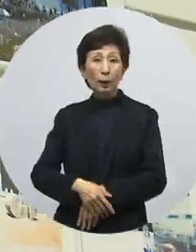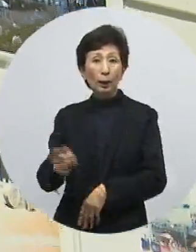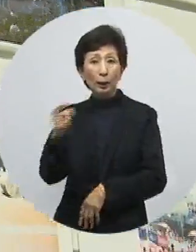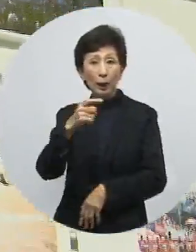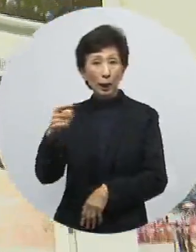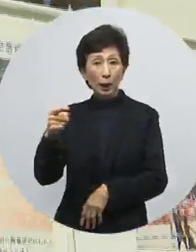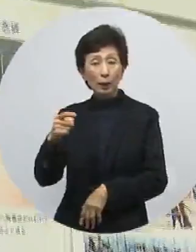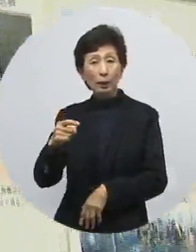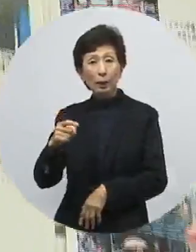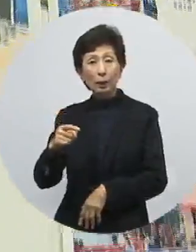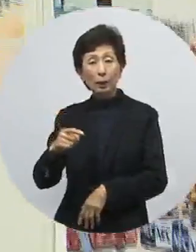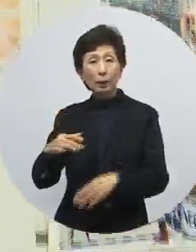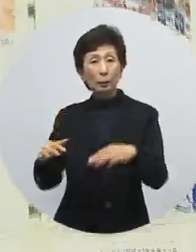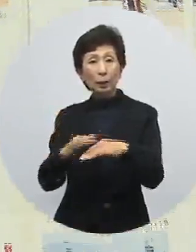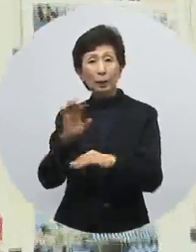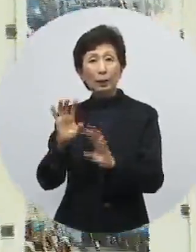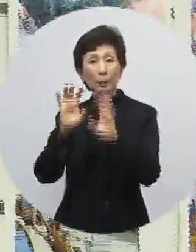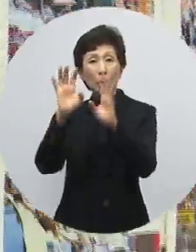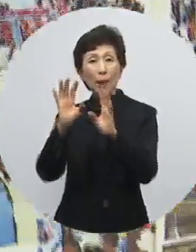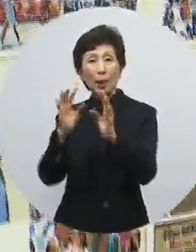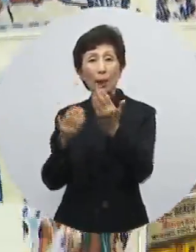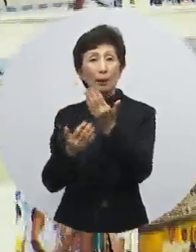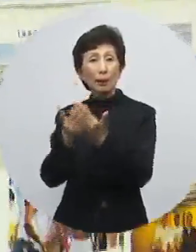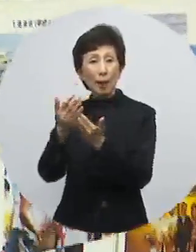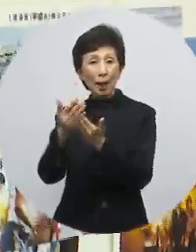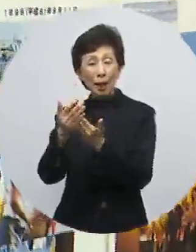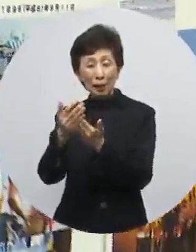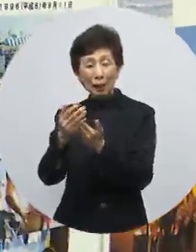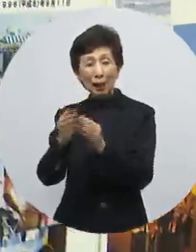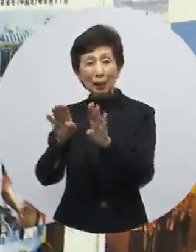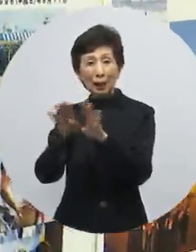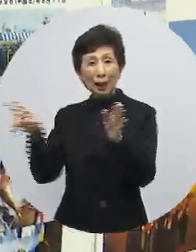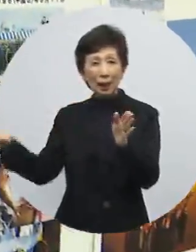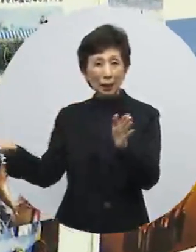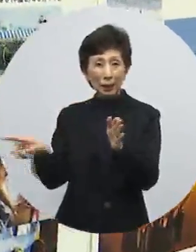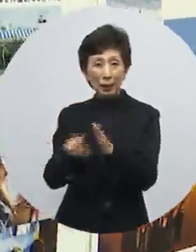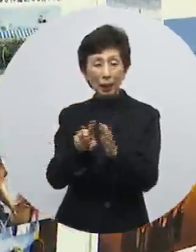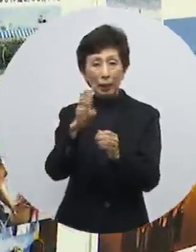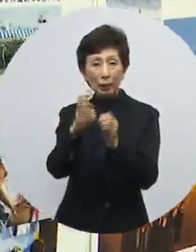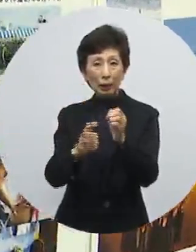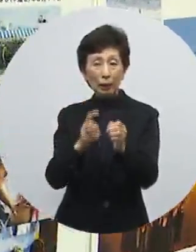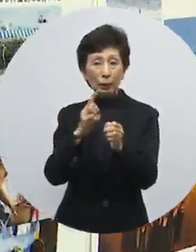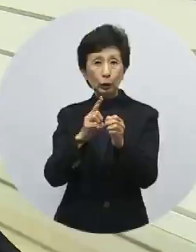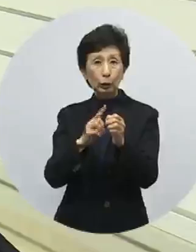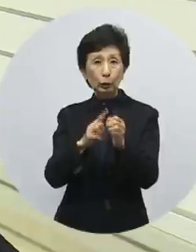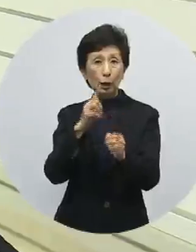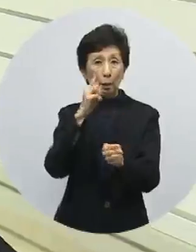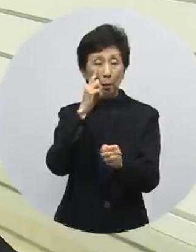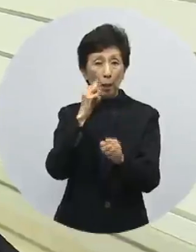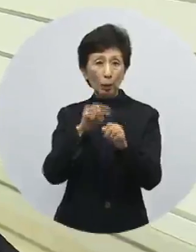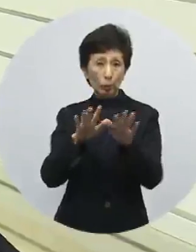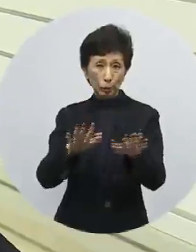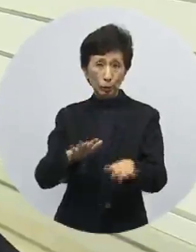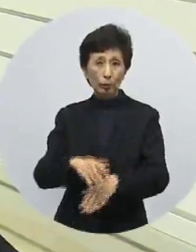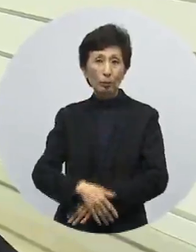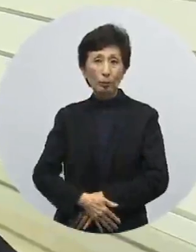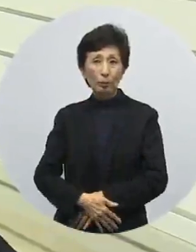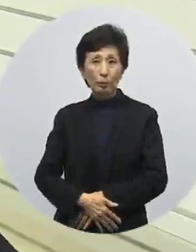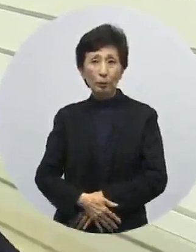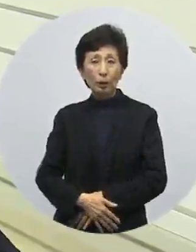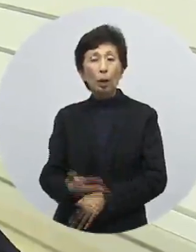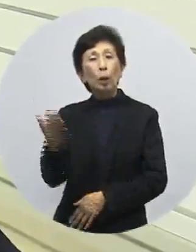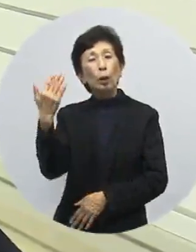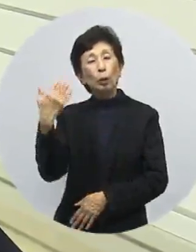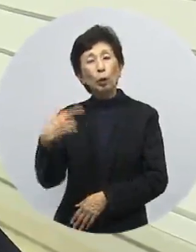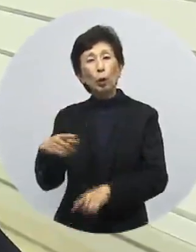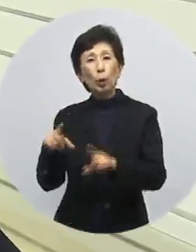回のビーチバレージャパンが開催されてから今年でちょうど30年目となります。 当時あの普通の